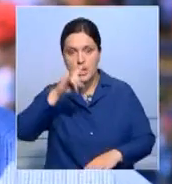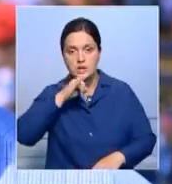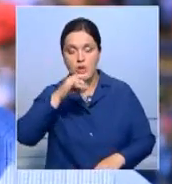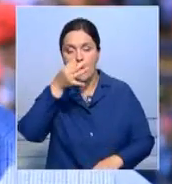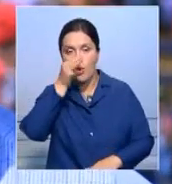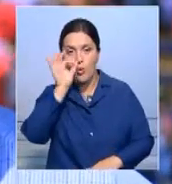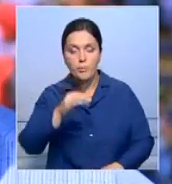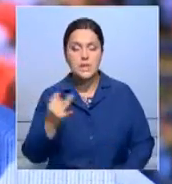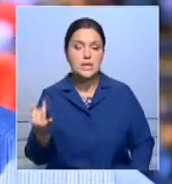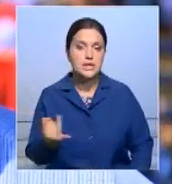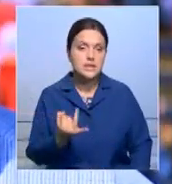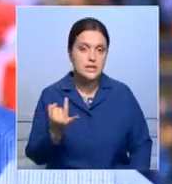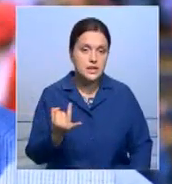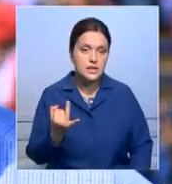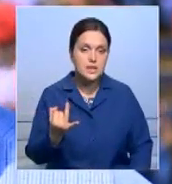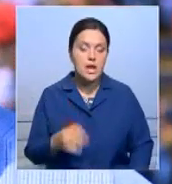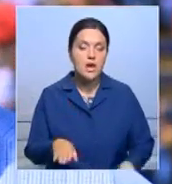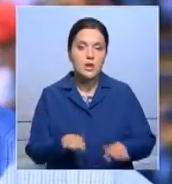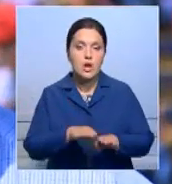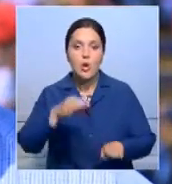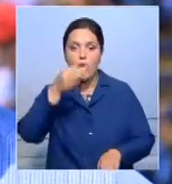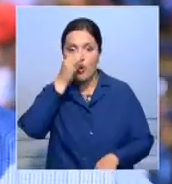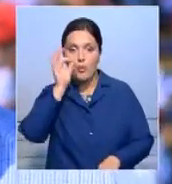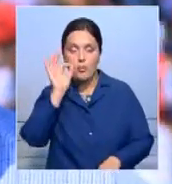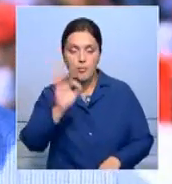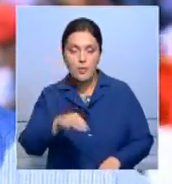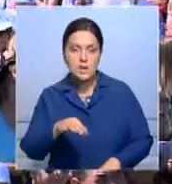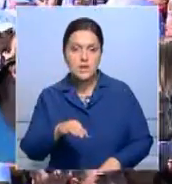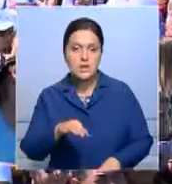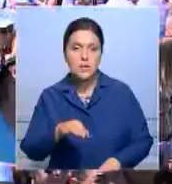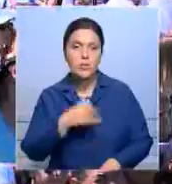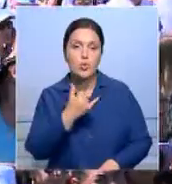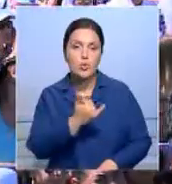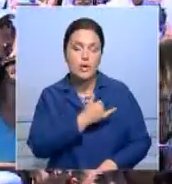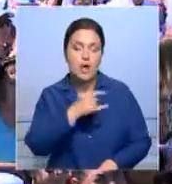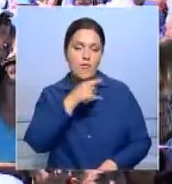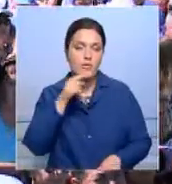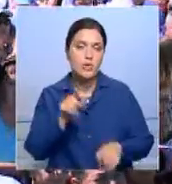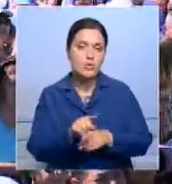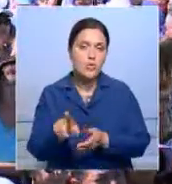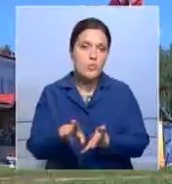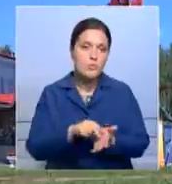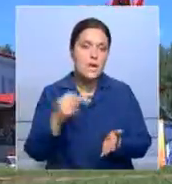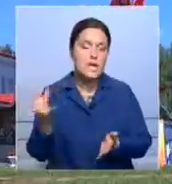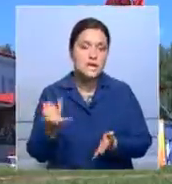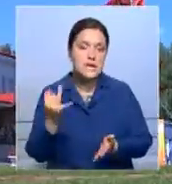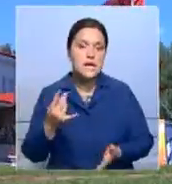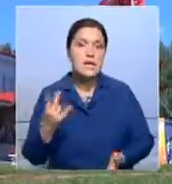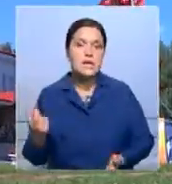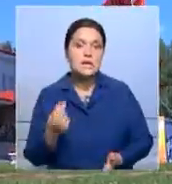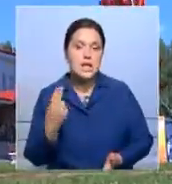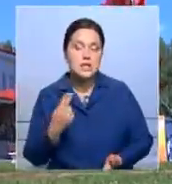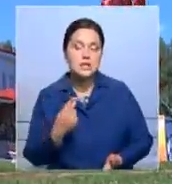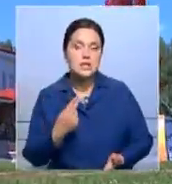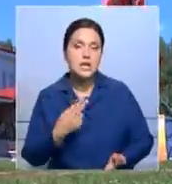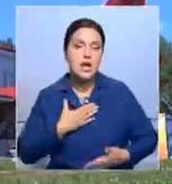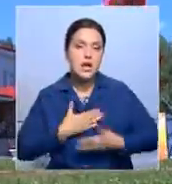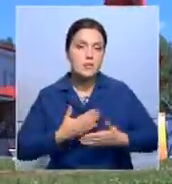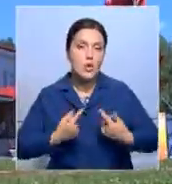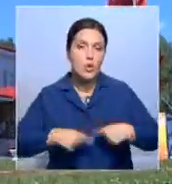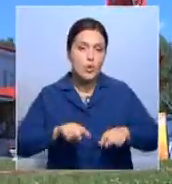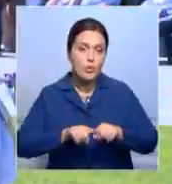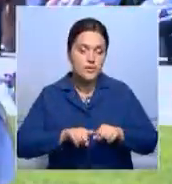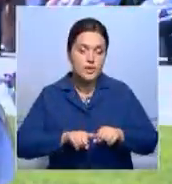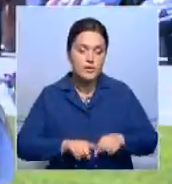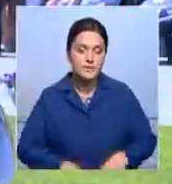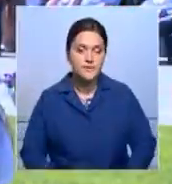уникальный. Этим опытом интересуется у нас в России как национальное общественное объединение, так и органы исполнительной